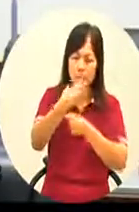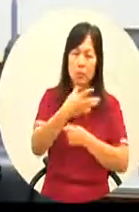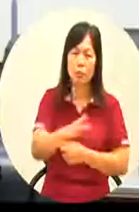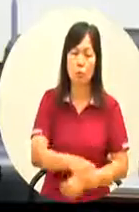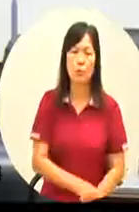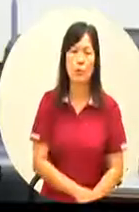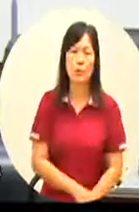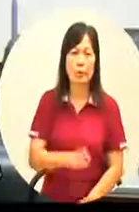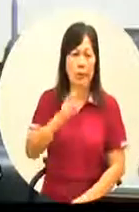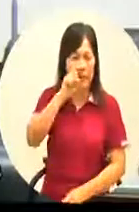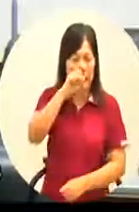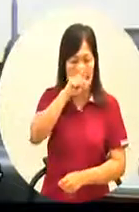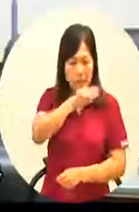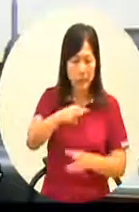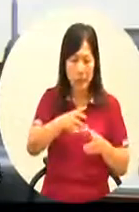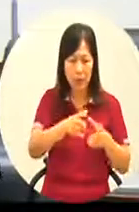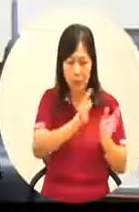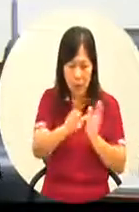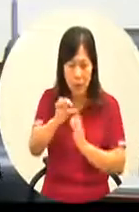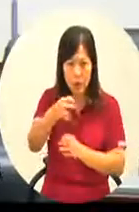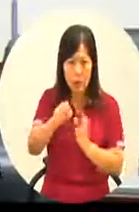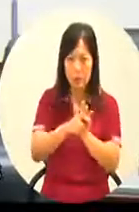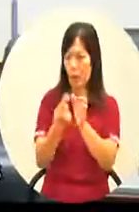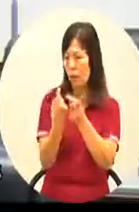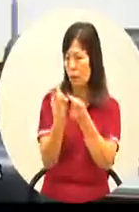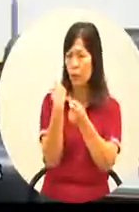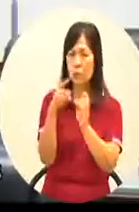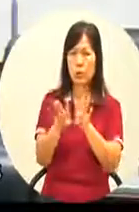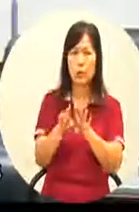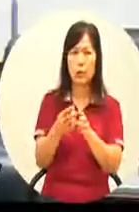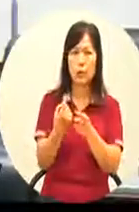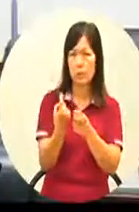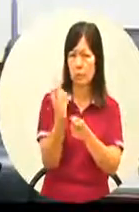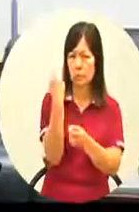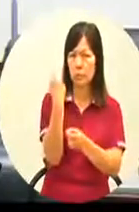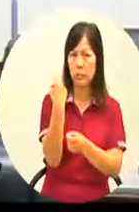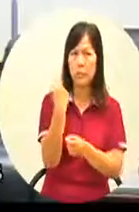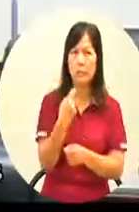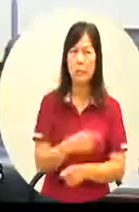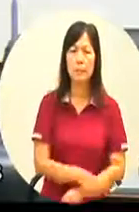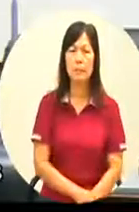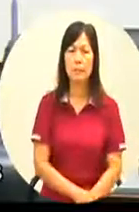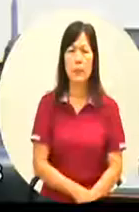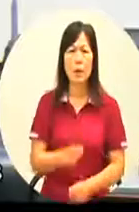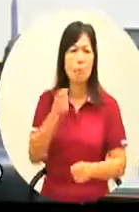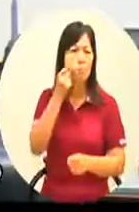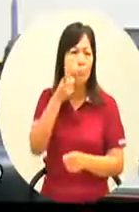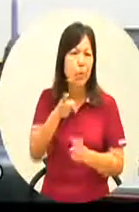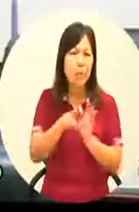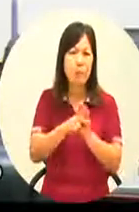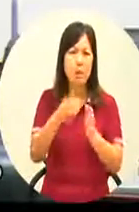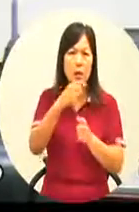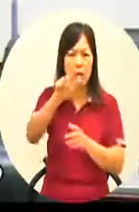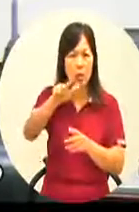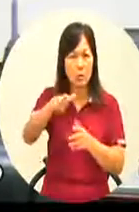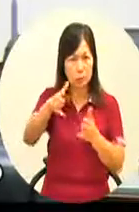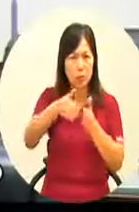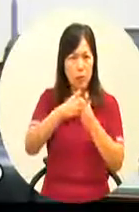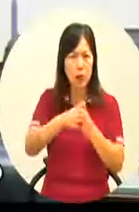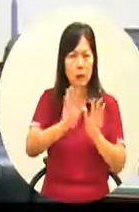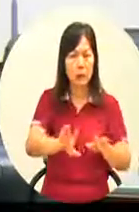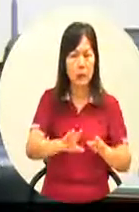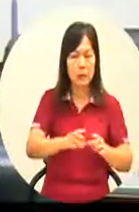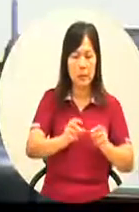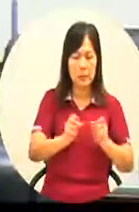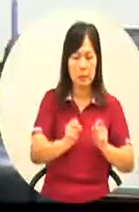垃圾处理费不止去年一个月差不多6000块，今年涨